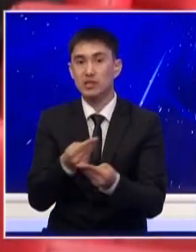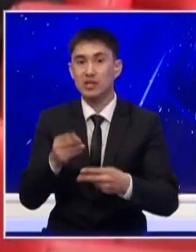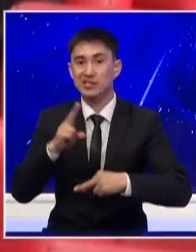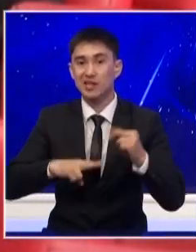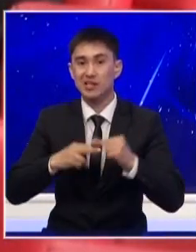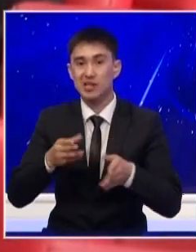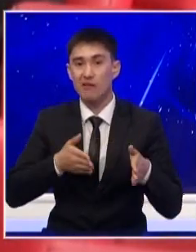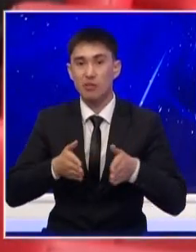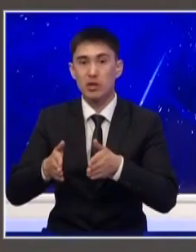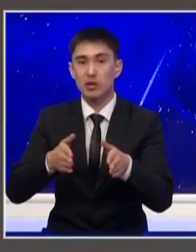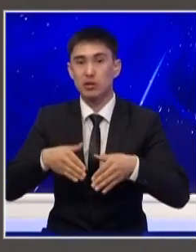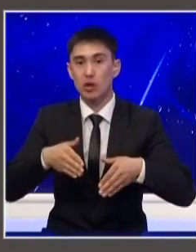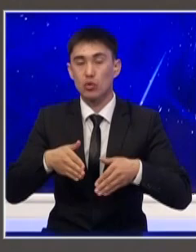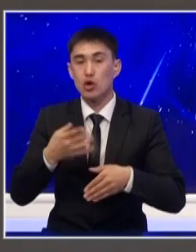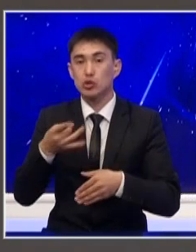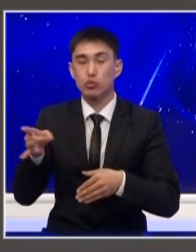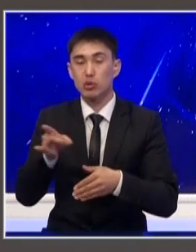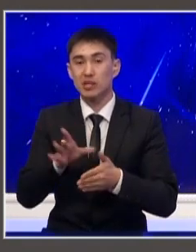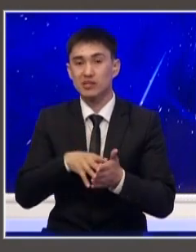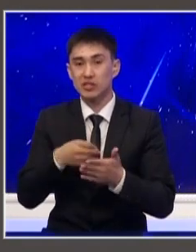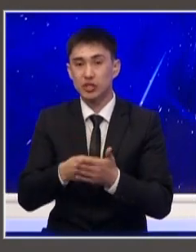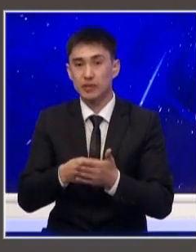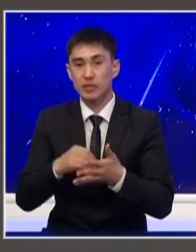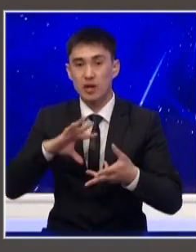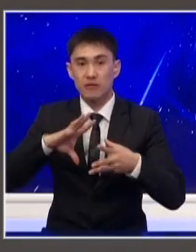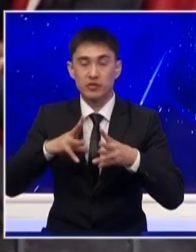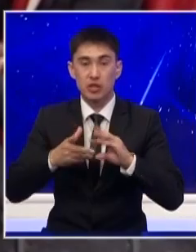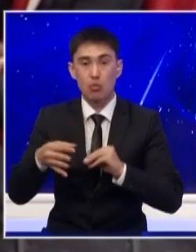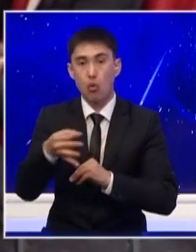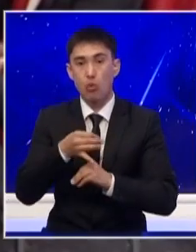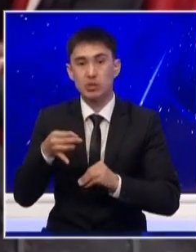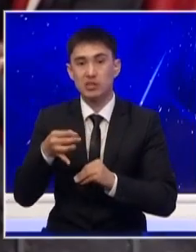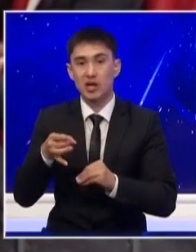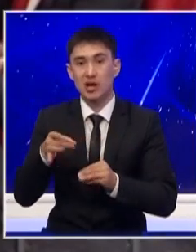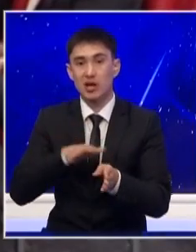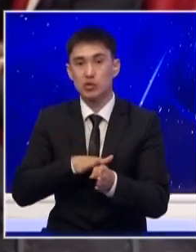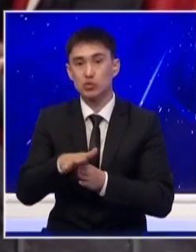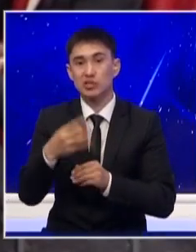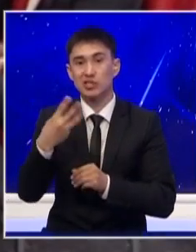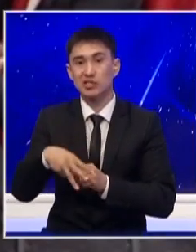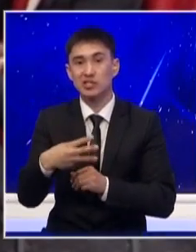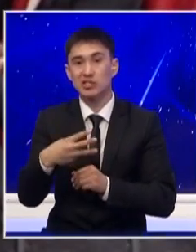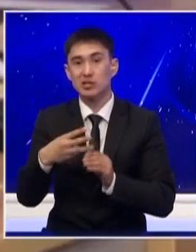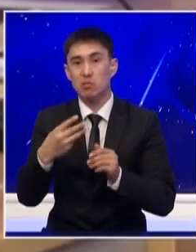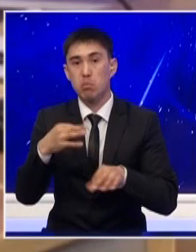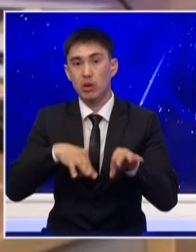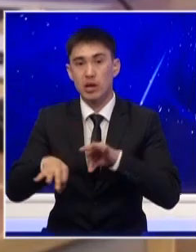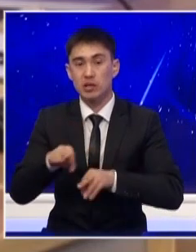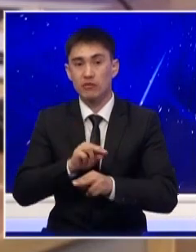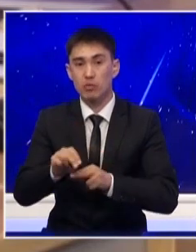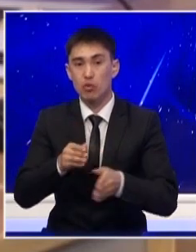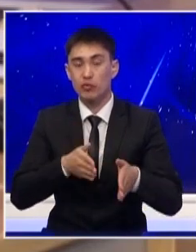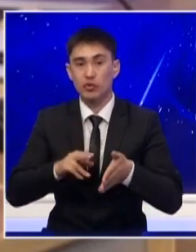для строительства автомобильных дорог республиканского значения. В целом по области реализовано 30 проектов. Ремонт